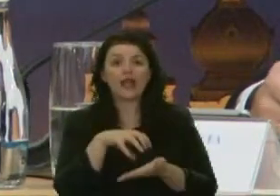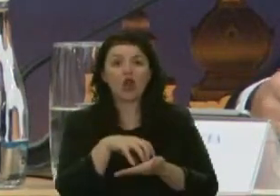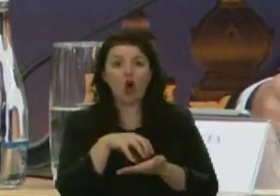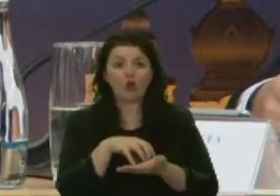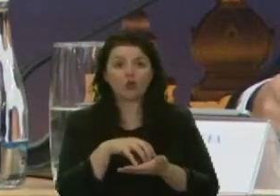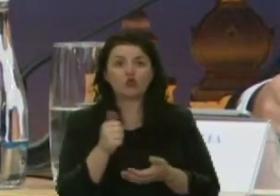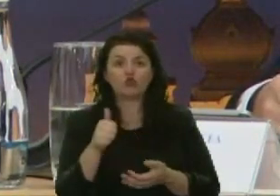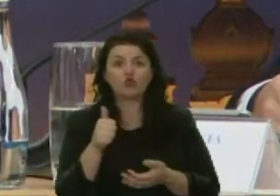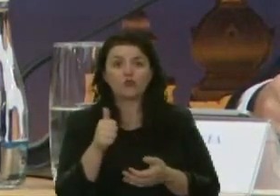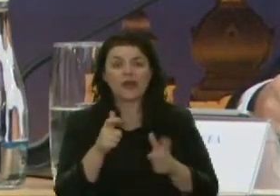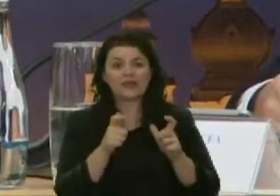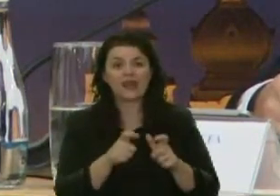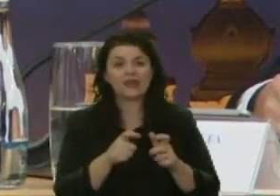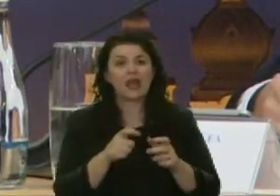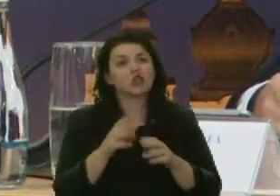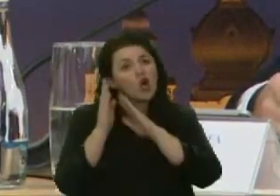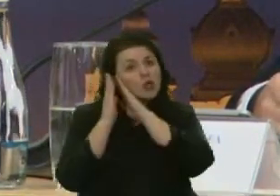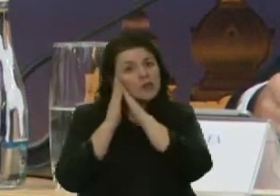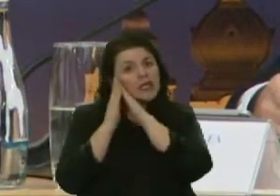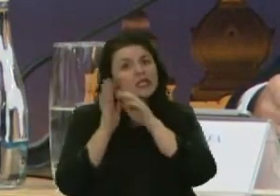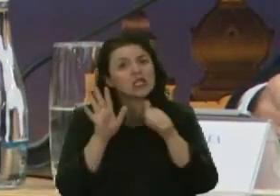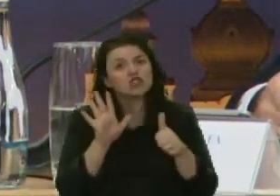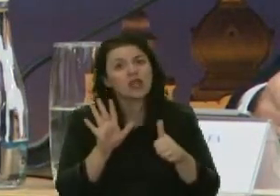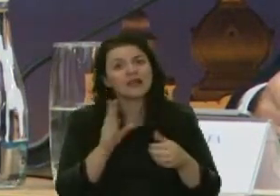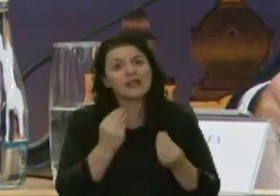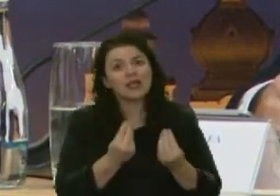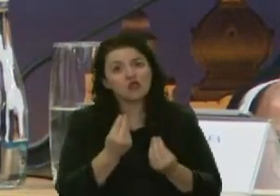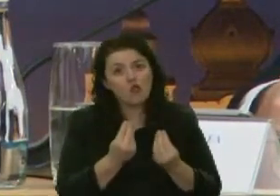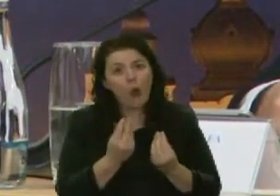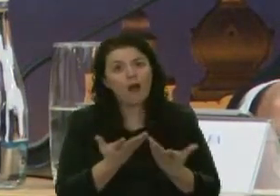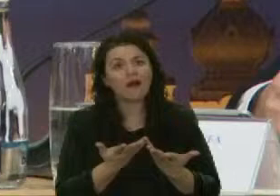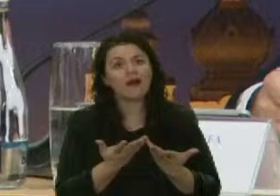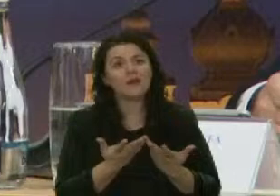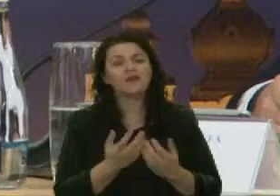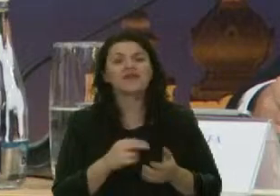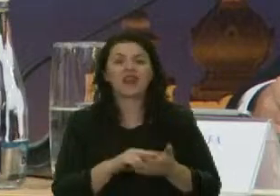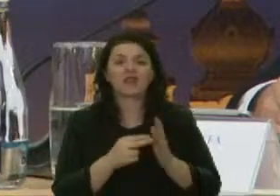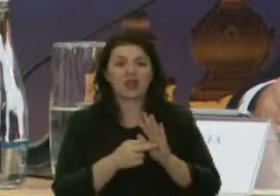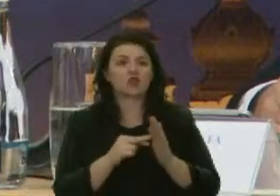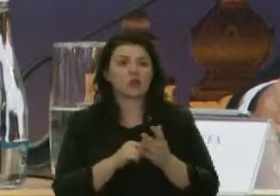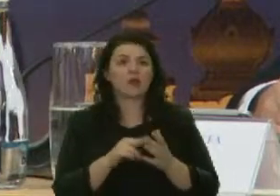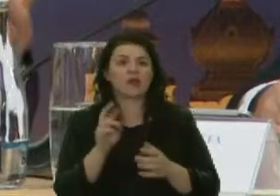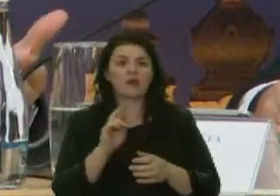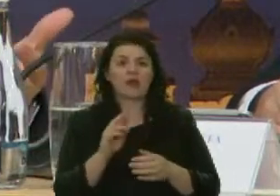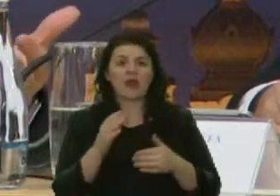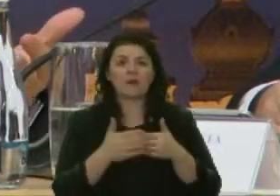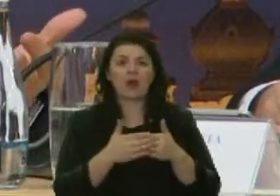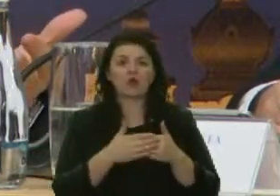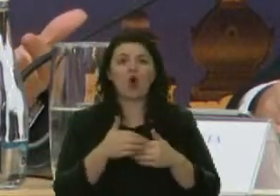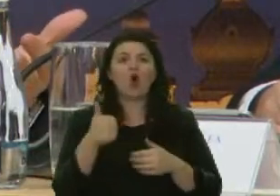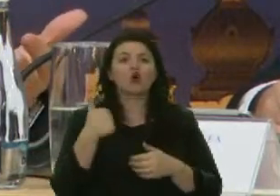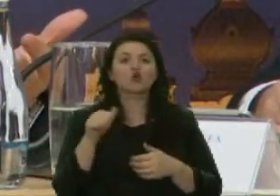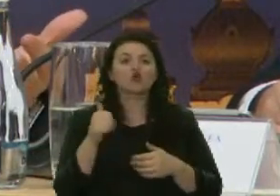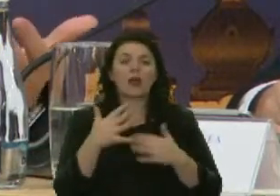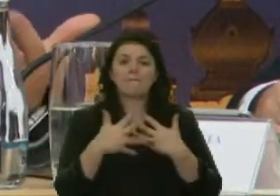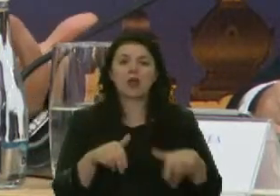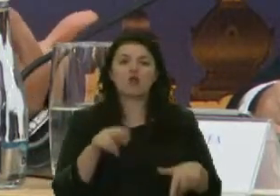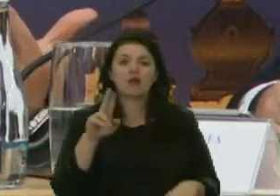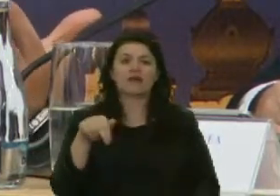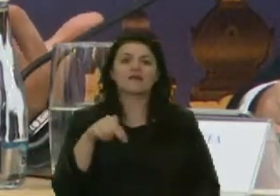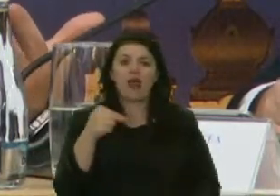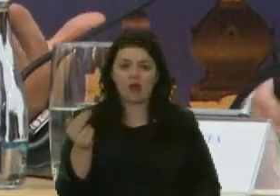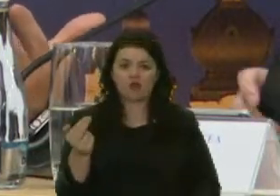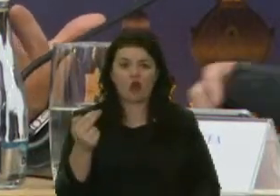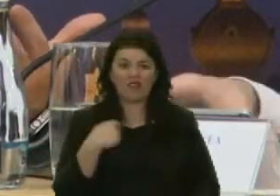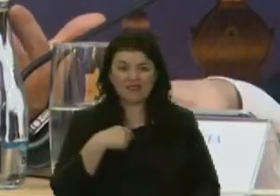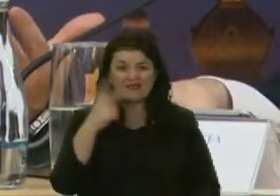11 săli de dormit șase săli de joacă și așa mai departe infrastructură care repet se apropie de 100 de milioane de euro în integralitate Deci vă dați seama